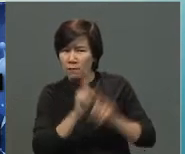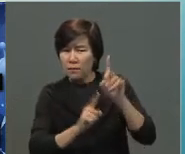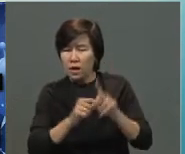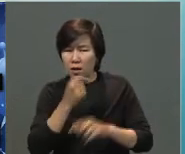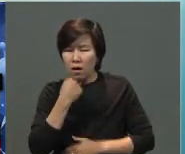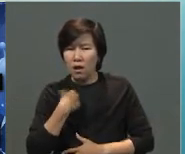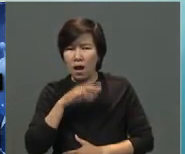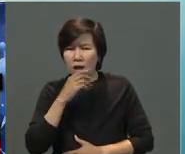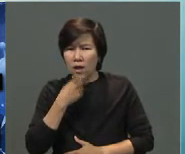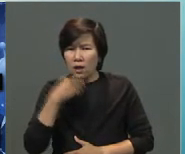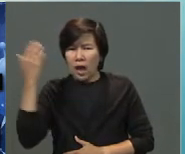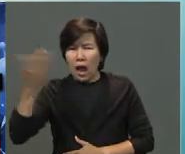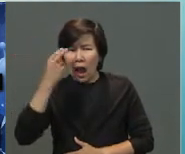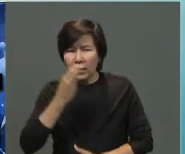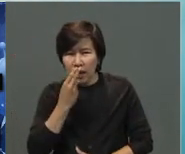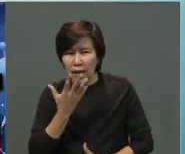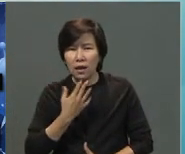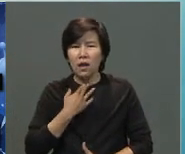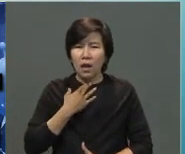ขอคัดกรองเรื่องอายุนี้แน่นอนครับนะครับเรื่องของอายุเท่าเด็กๆก็ไม่ควรเข้าอยู่แล้วถ้าเข้าไปก็ผิดกฎหมายนะครับด้านอื่นๆที่ต้องต้องต้องกำกับจัดการอยู่แล้วอุณหภูมิร่างกายนะครับอาการทางเดินหายใจนี้ก็ต้องเพิ่มเติมขึ้นมานะครับแล้วก็อาจตรวจหาเชื้อcobit